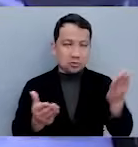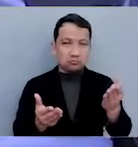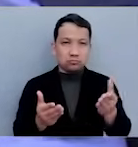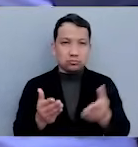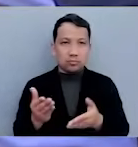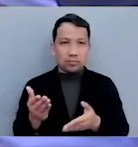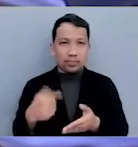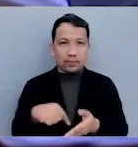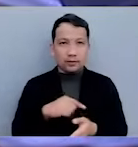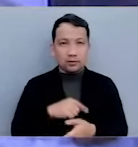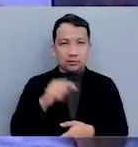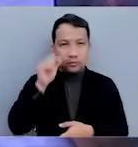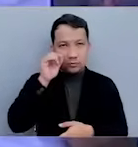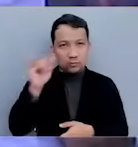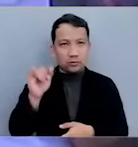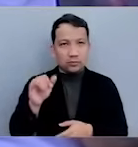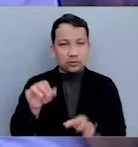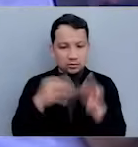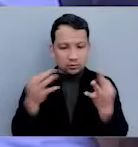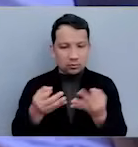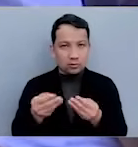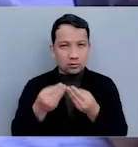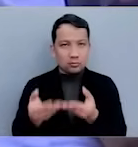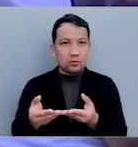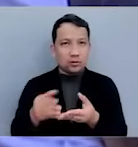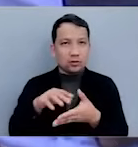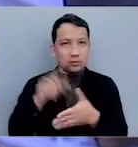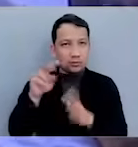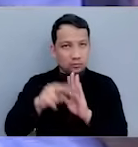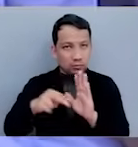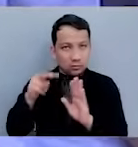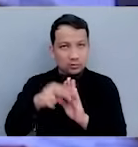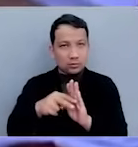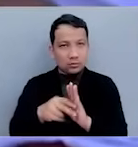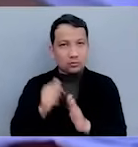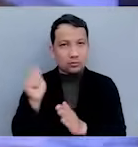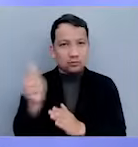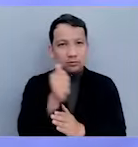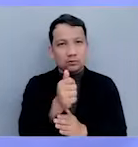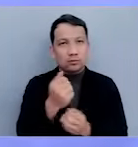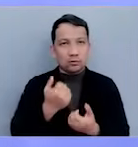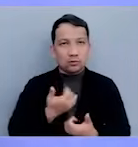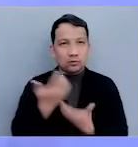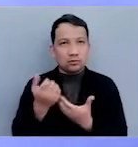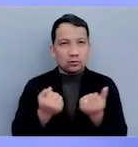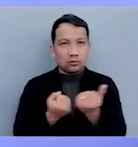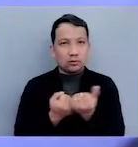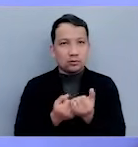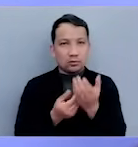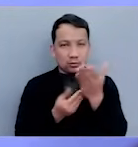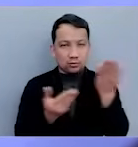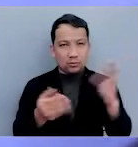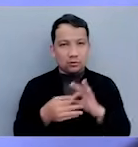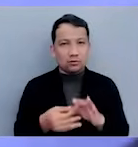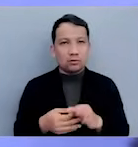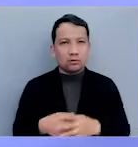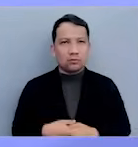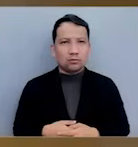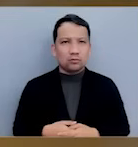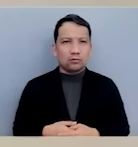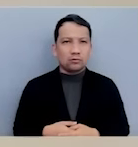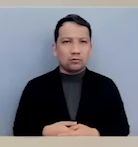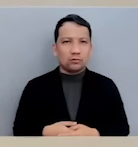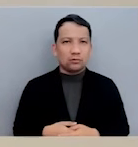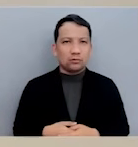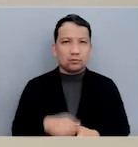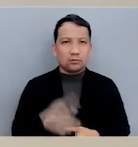umano si Umipig sa ilang kaanak ni Jemboy na kuna ng video ang kanilang sarili na nagpapahayag ng suporta sa kanya. Ang sagot niya rito? Tinanong ko